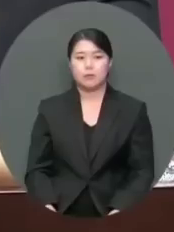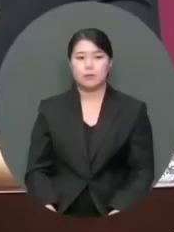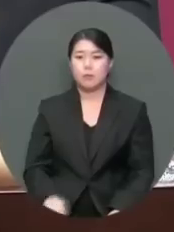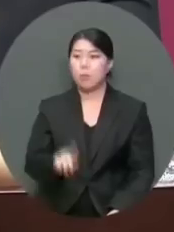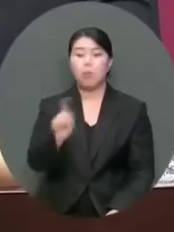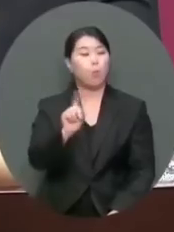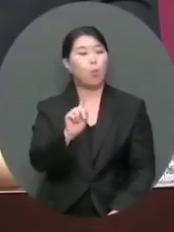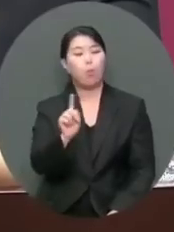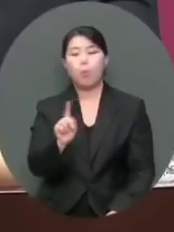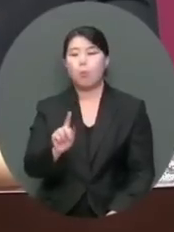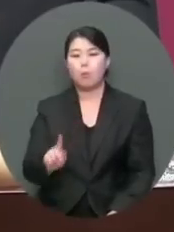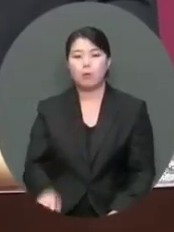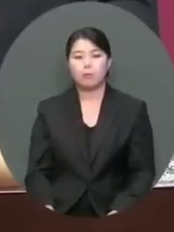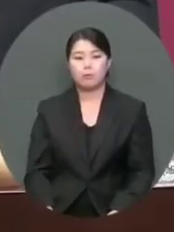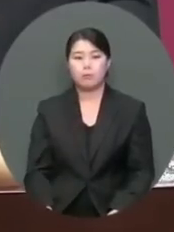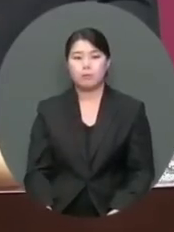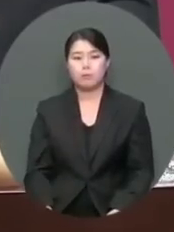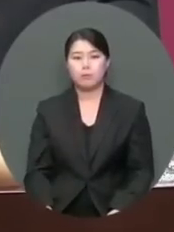뭐라고요?